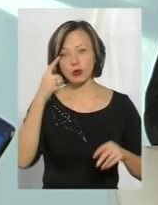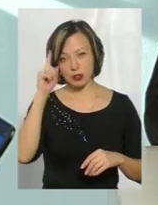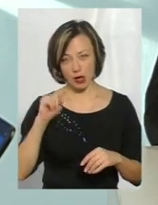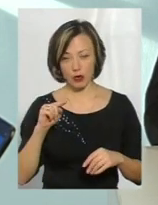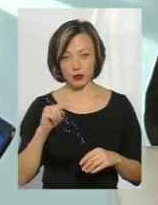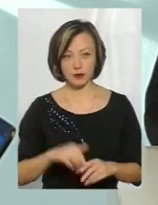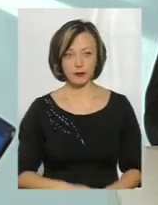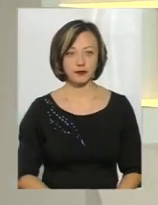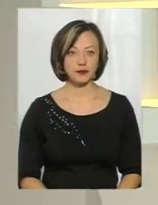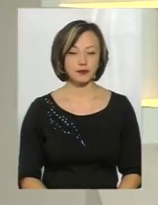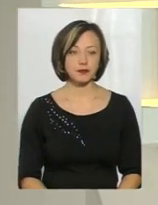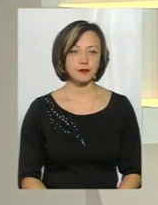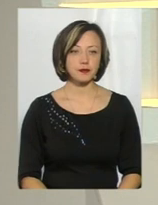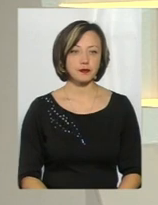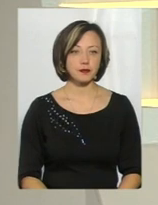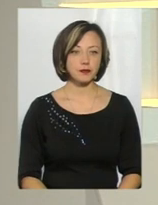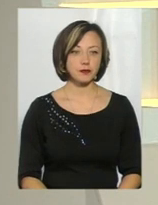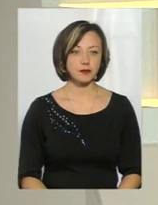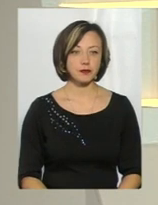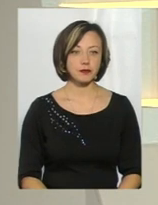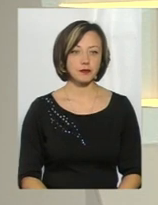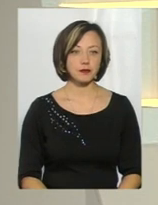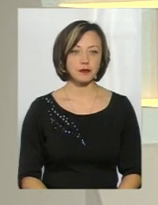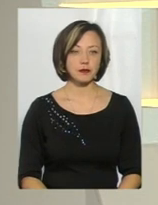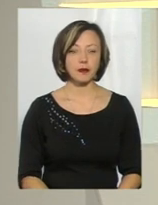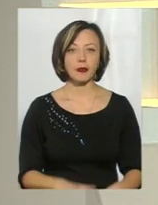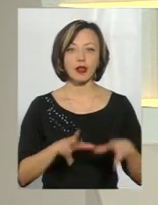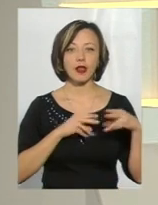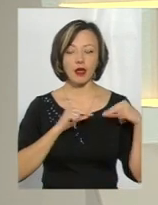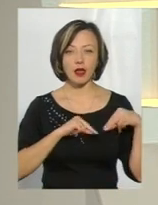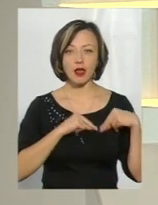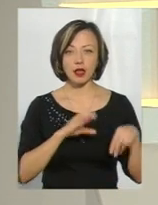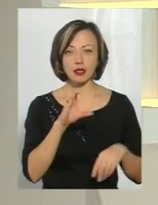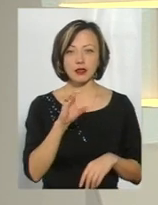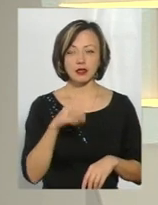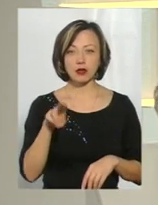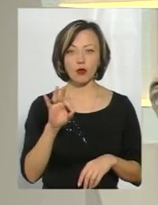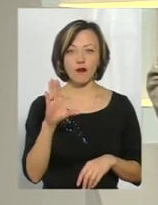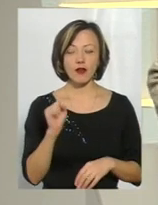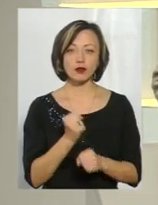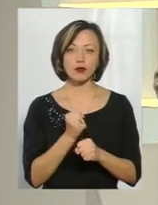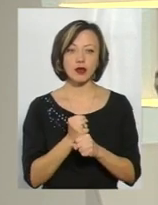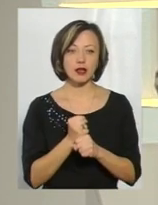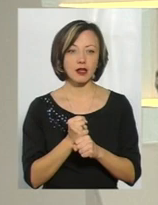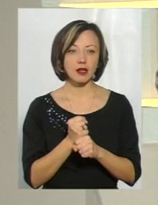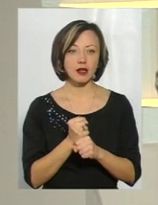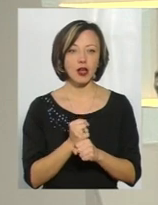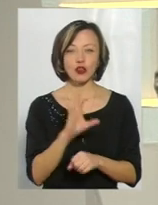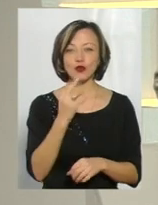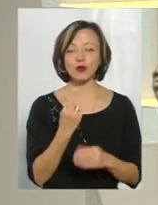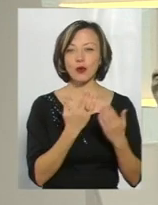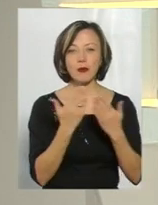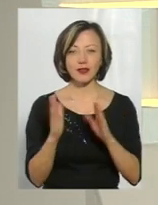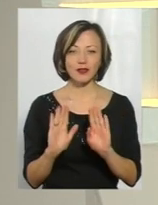знають. Власне, Олеже, моя колега Наталя Сідова зробила таке своєрідне, не можна сказати,